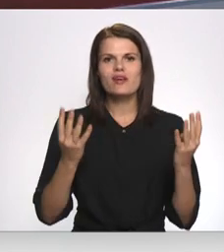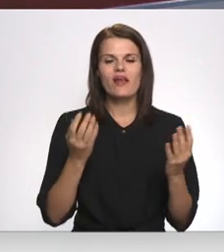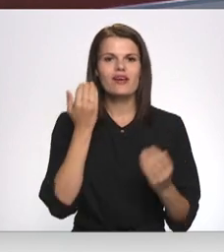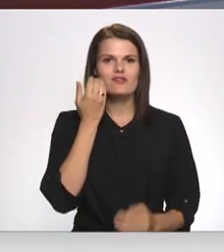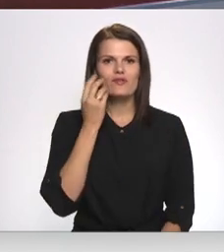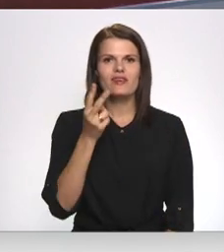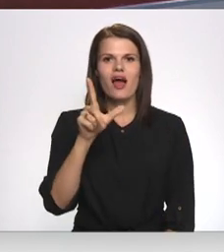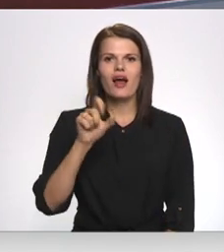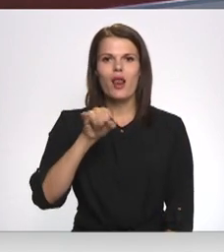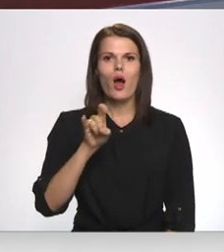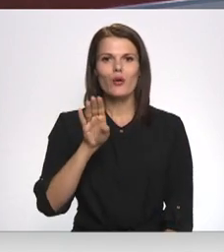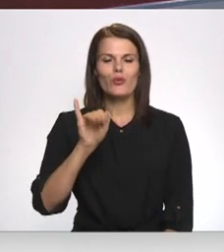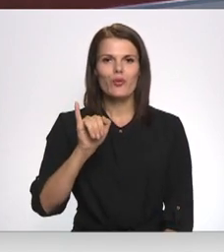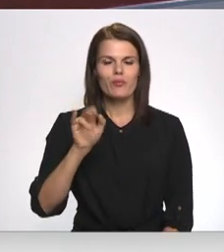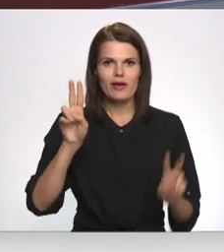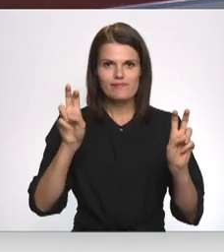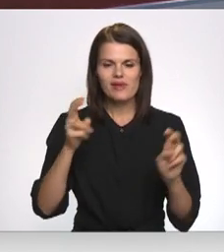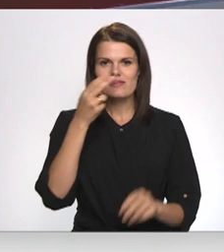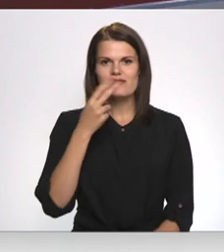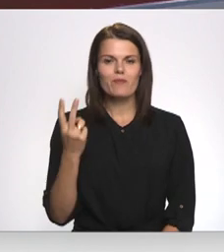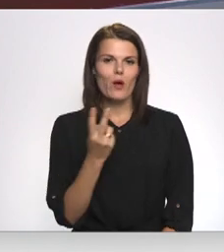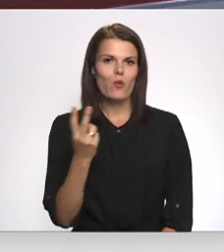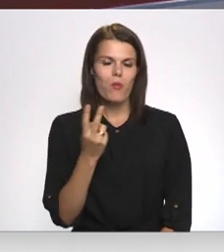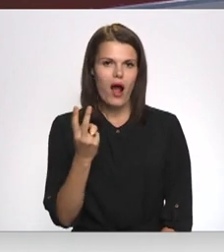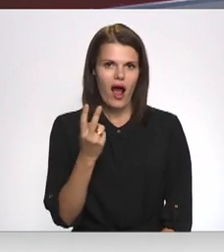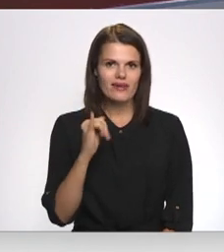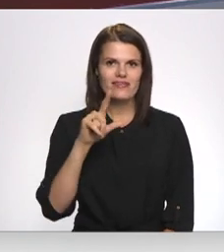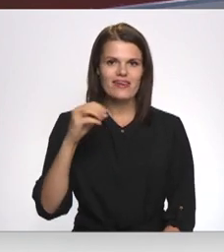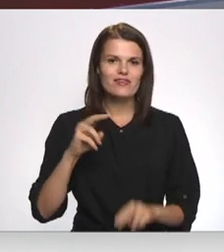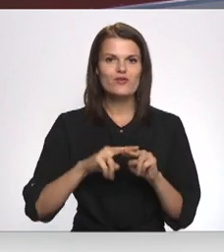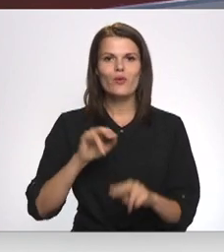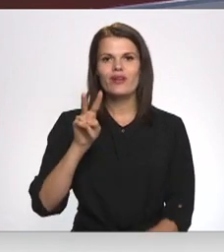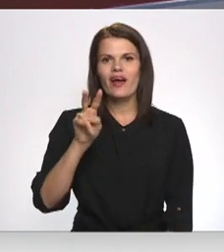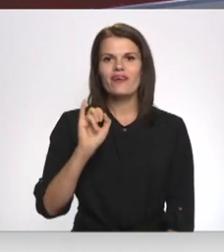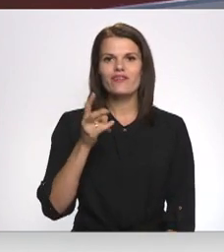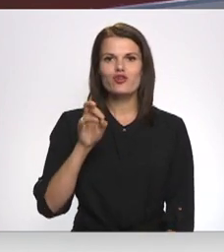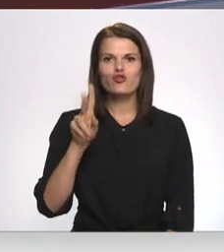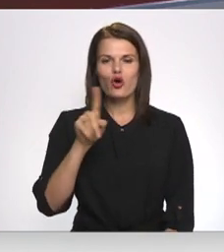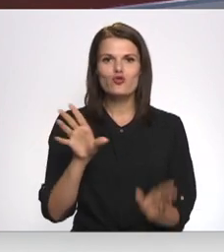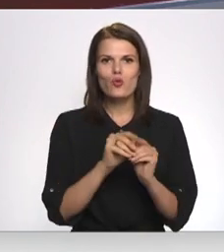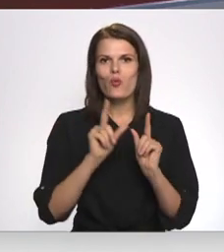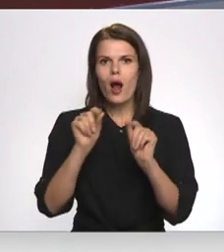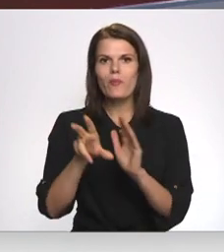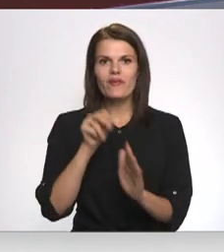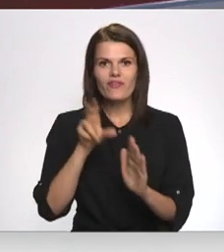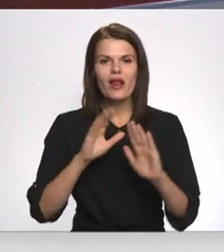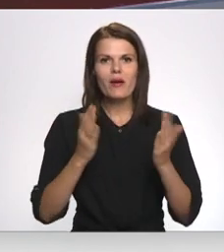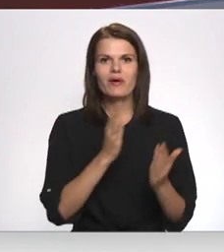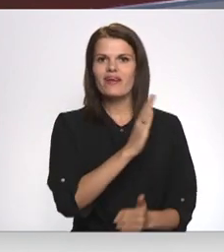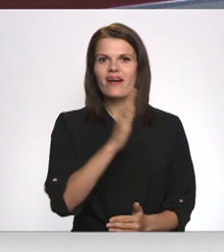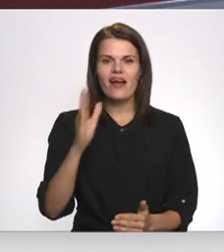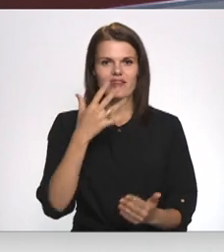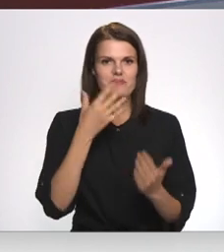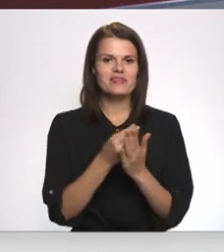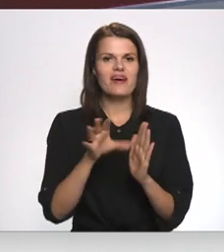vēlēšanu iecirkni Kaplavā saimnieku pāris Ilze Stabulniece un Viktors Piļšķikovs dodas kopā, taču atzīst, katram savu izvēli,